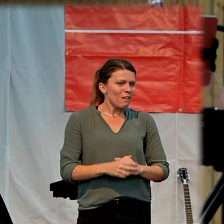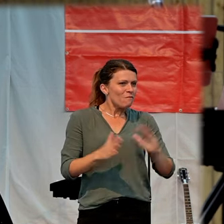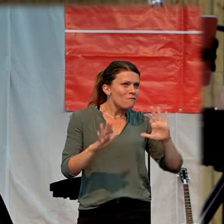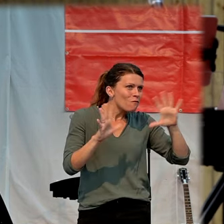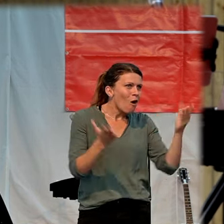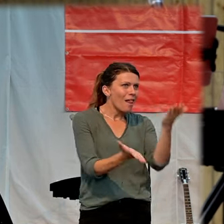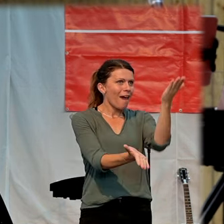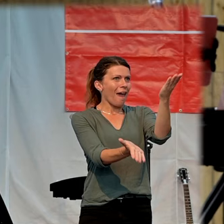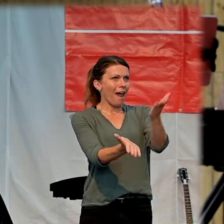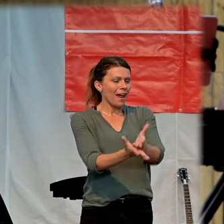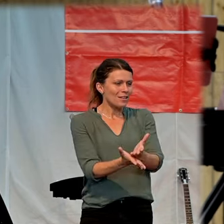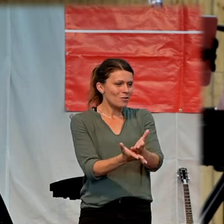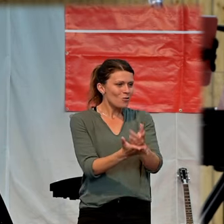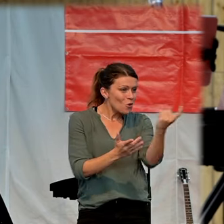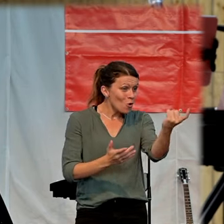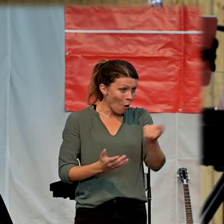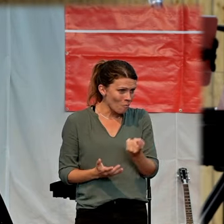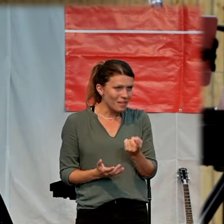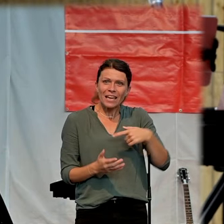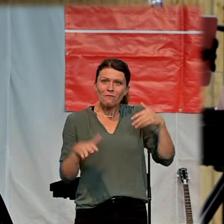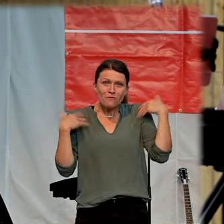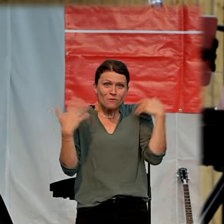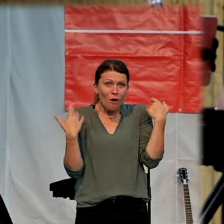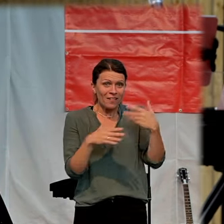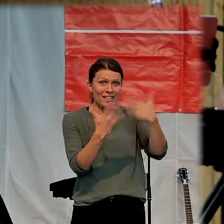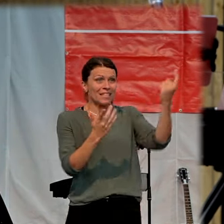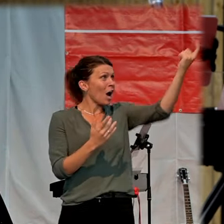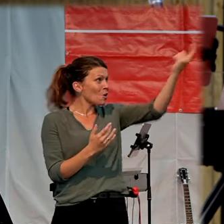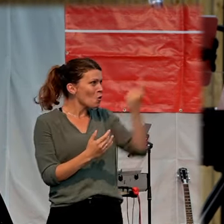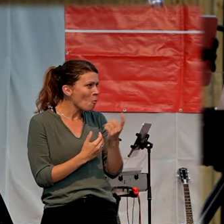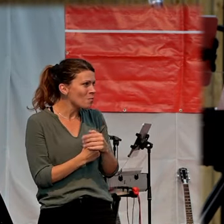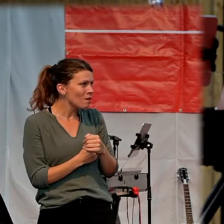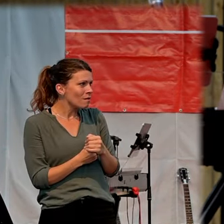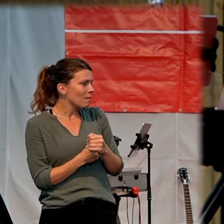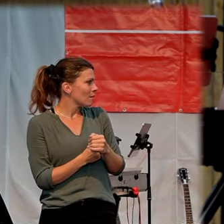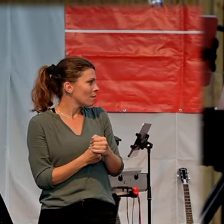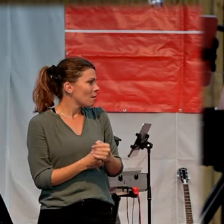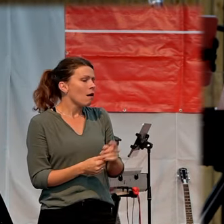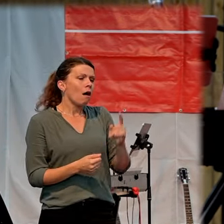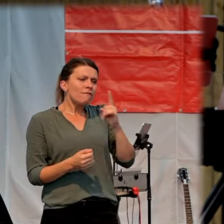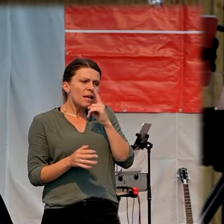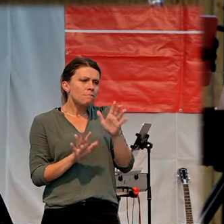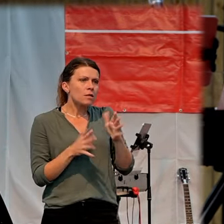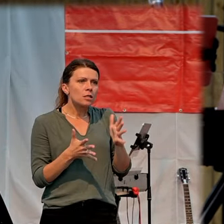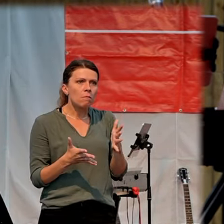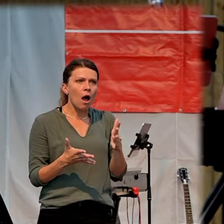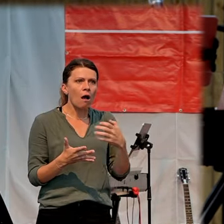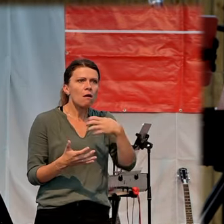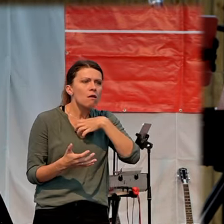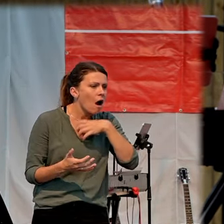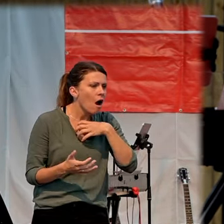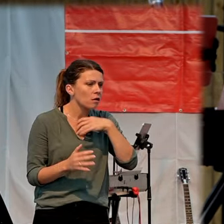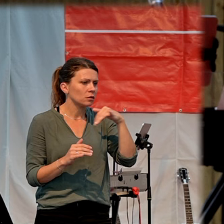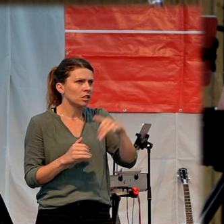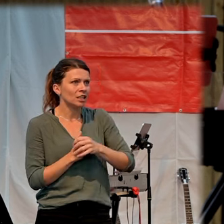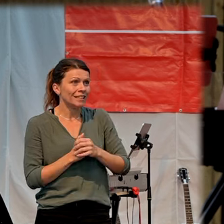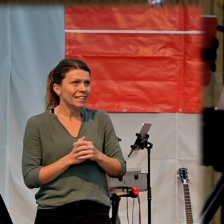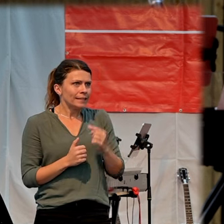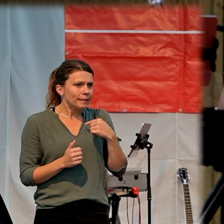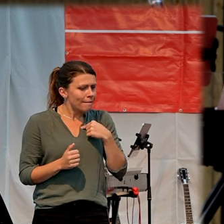Vollendung. Ich freue mich auf den Tag. Und wenn ich durch irgendwelche Sachen krank werde, gut, dann freue ich mich noch